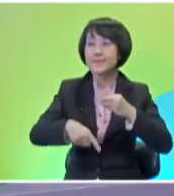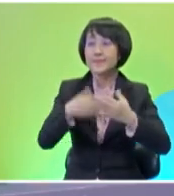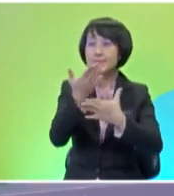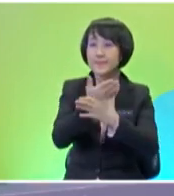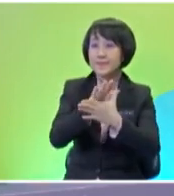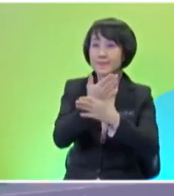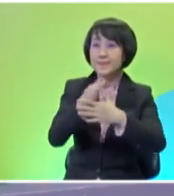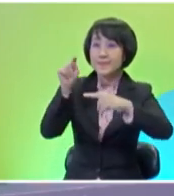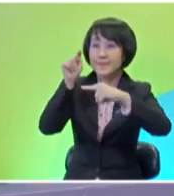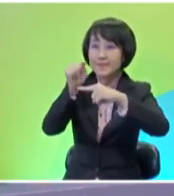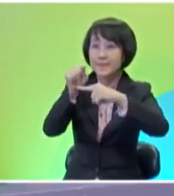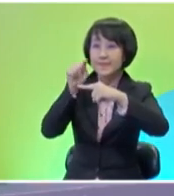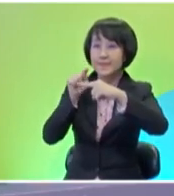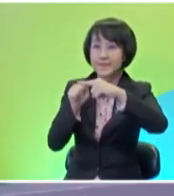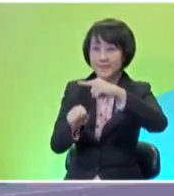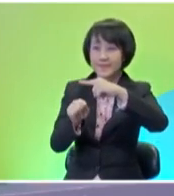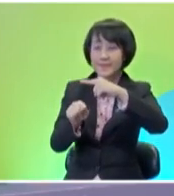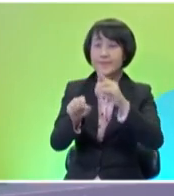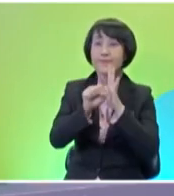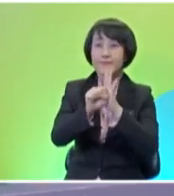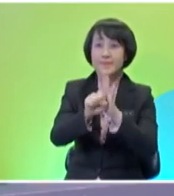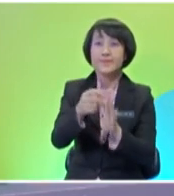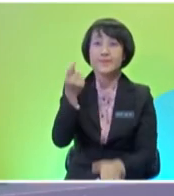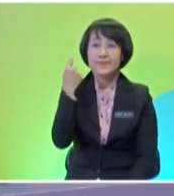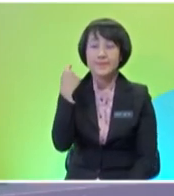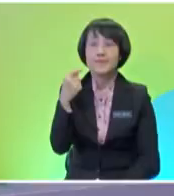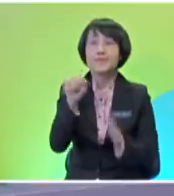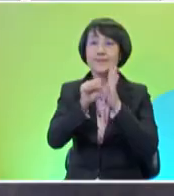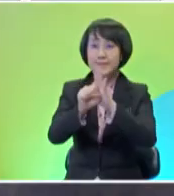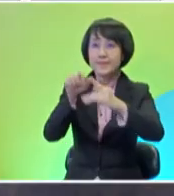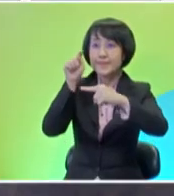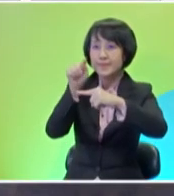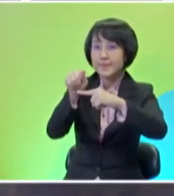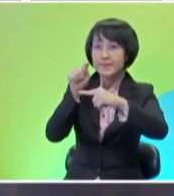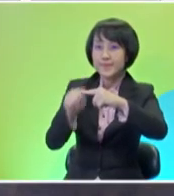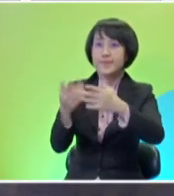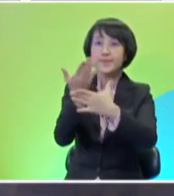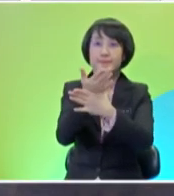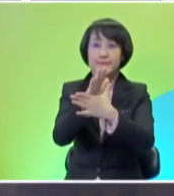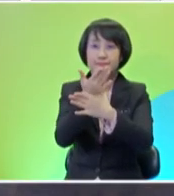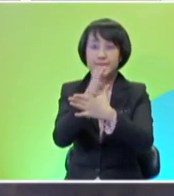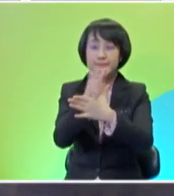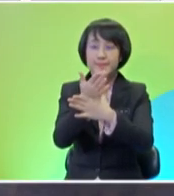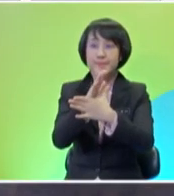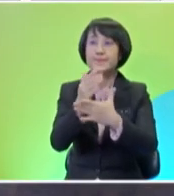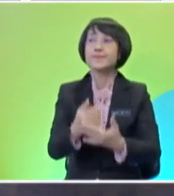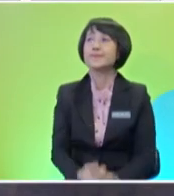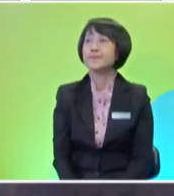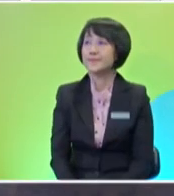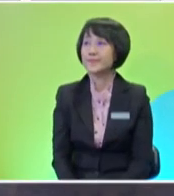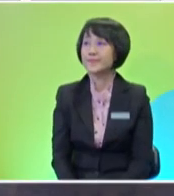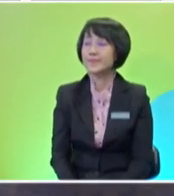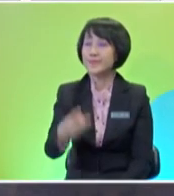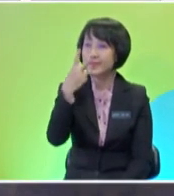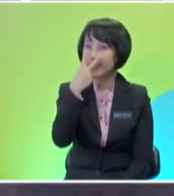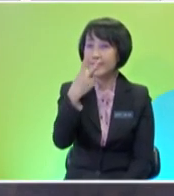Cik Ku tunjukkan tadi adalah simbol bahagia apalagi Oke tapi Sebelum kita belajar berkaitan dengan bahagia Apakah kita